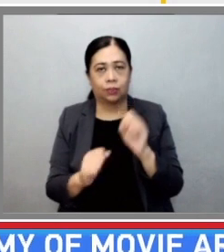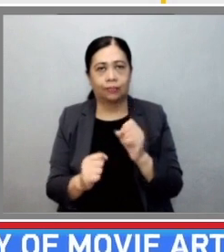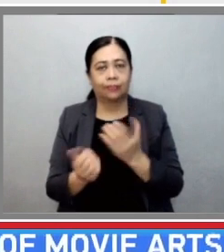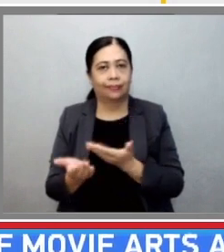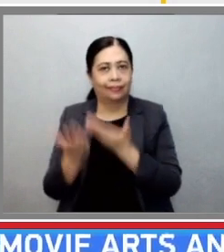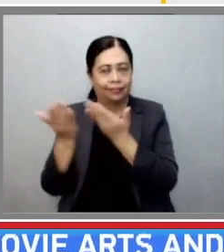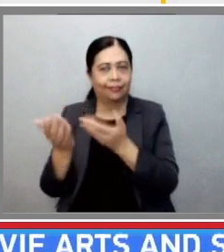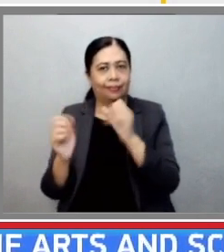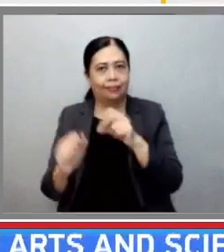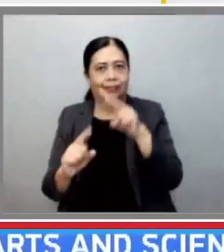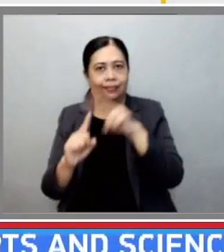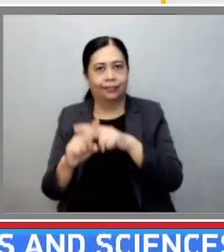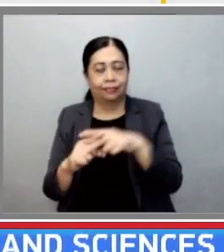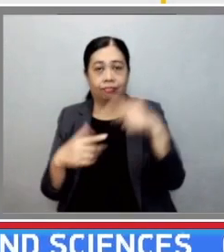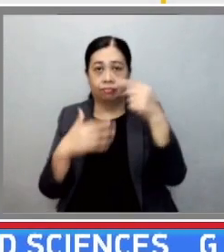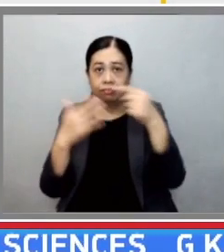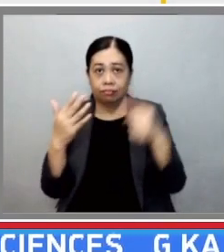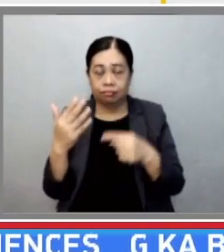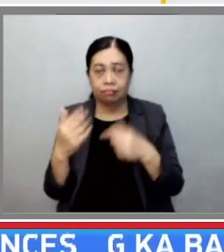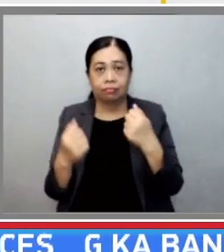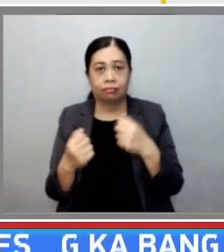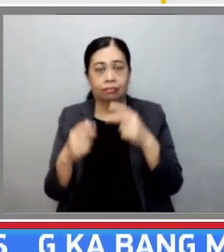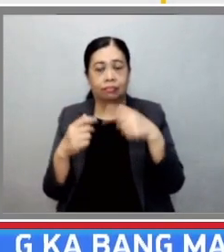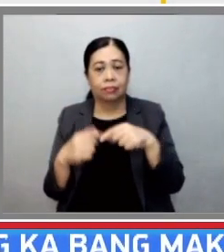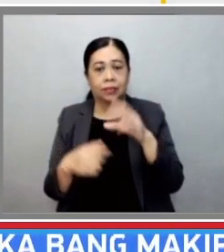Para sa karagdagang detalye, bisitahin ang